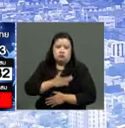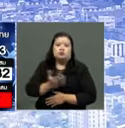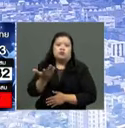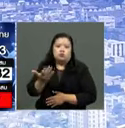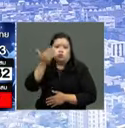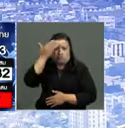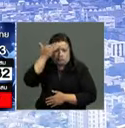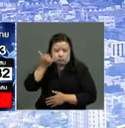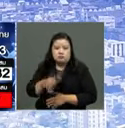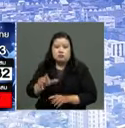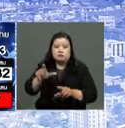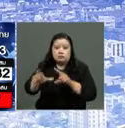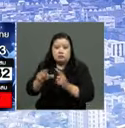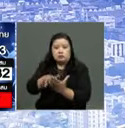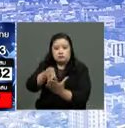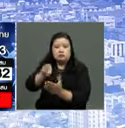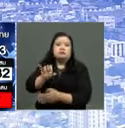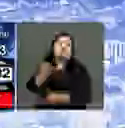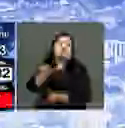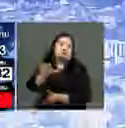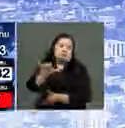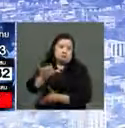อาจต้องรอที่นึงเสาร์อาทิตย์อาจจะมีความปลุกหักนิดนึงครับแต่ในรถAndroid